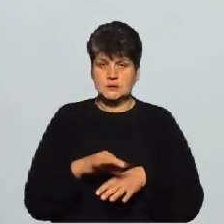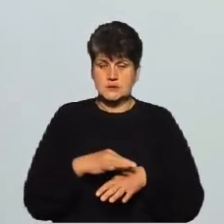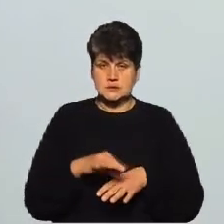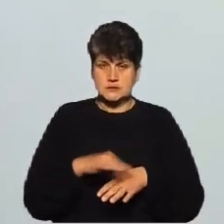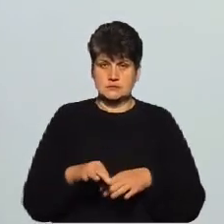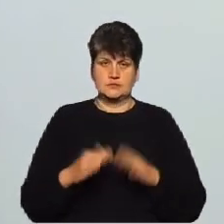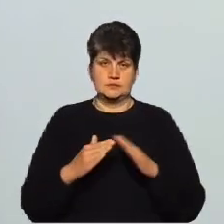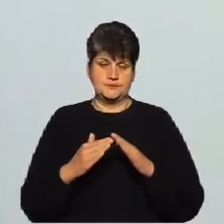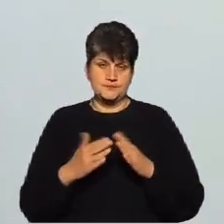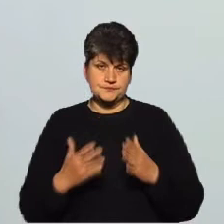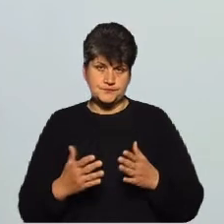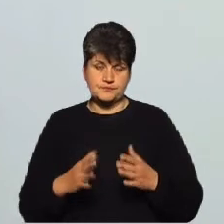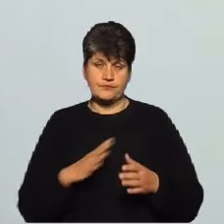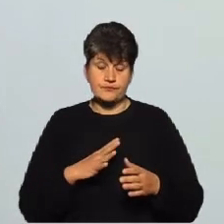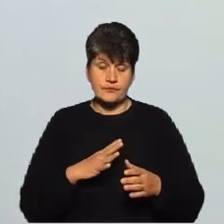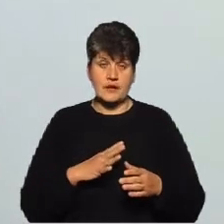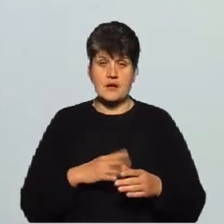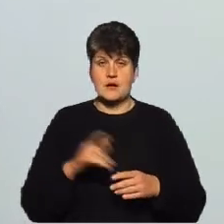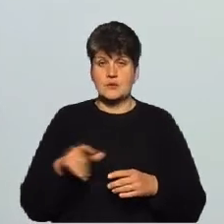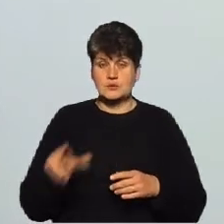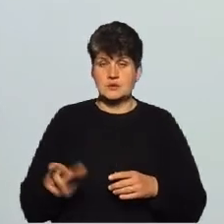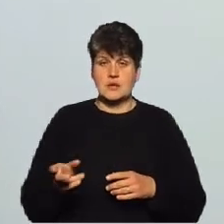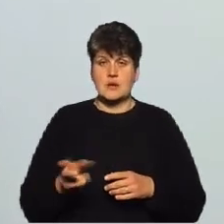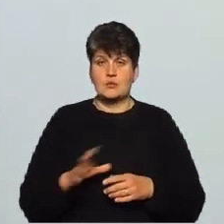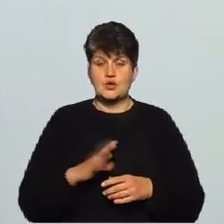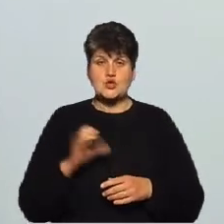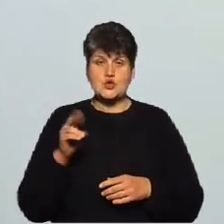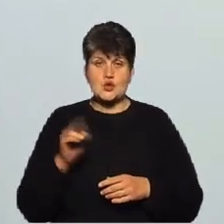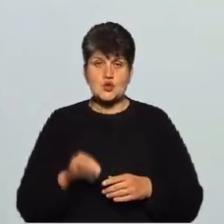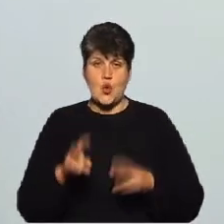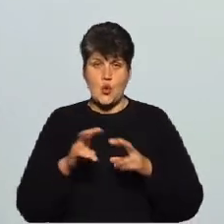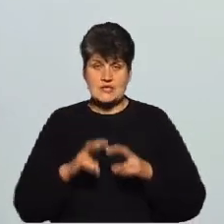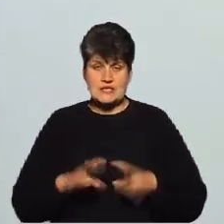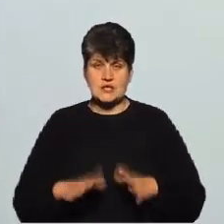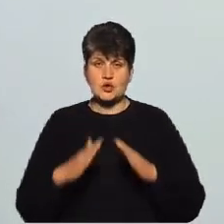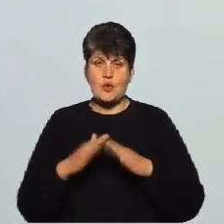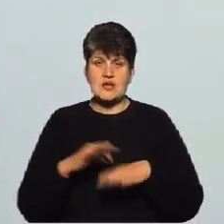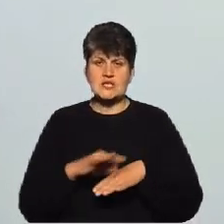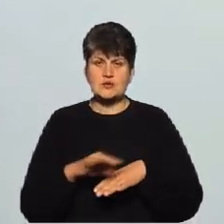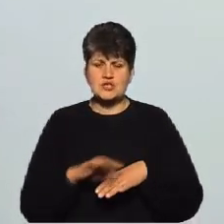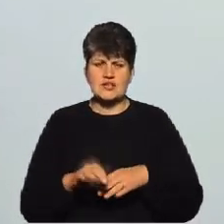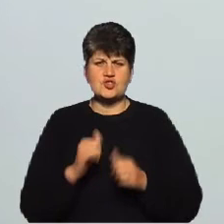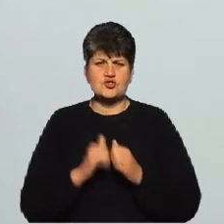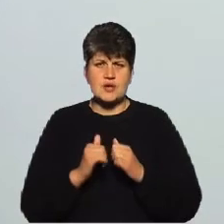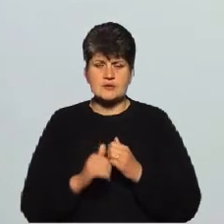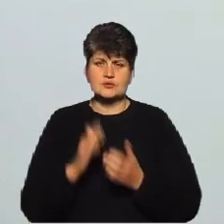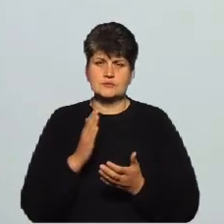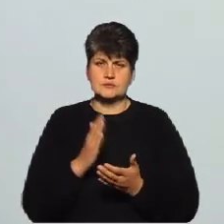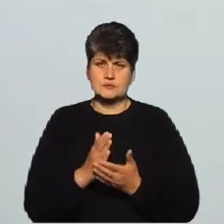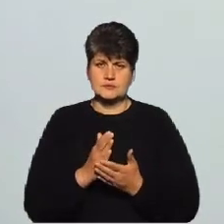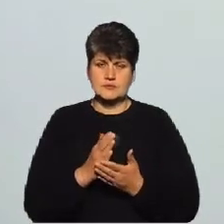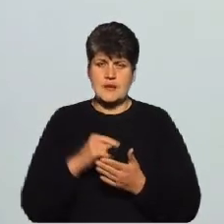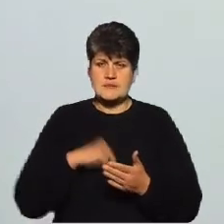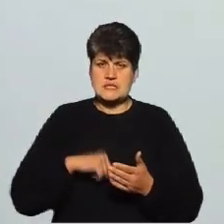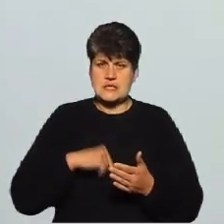побуті. За словами громадян, які пройшли соціологічне дослідження, домашнє насильство найчастіше проявляється у психологічній